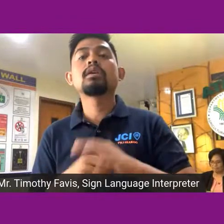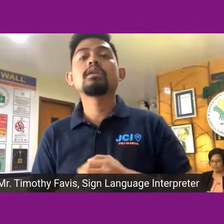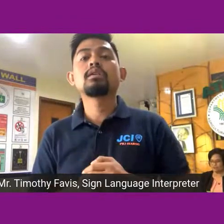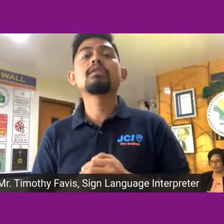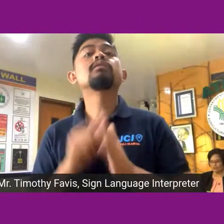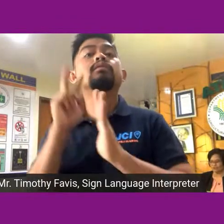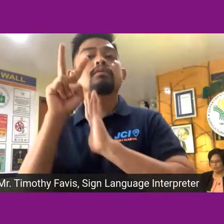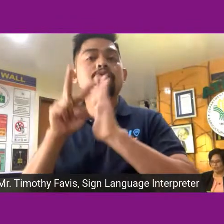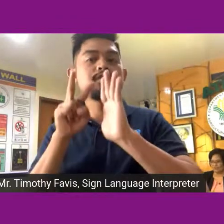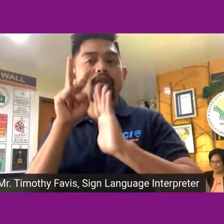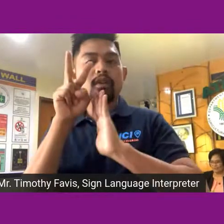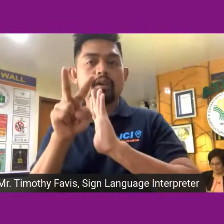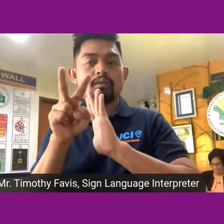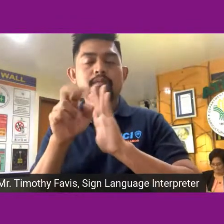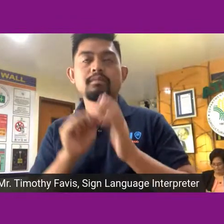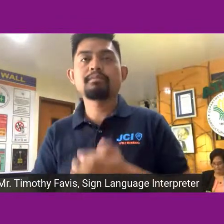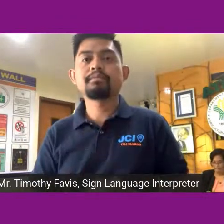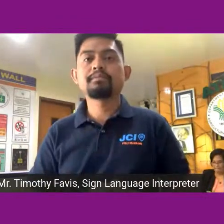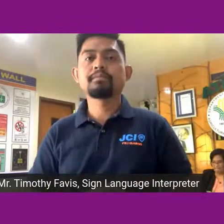sa video.